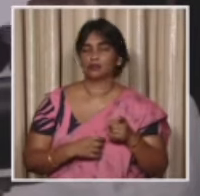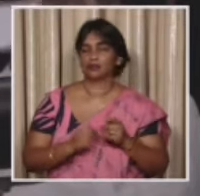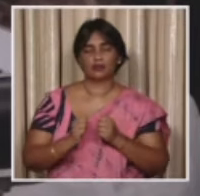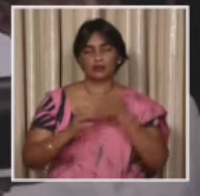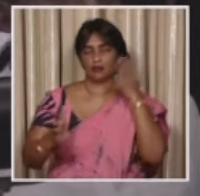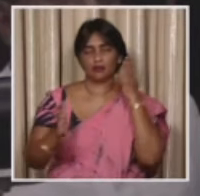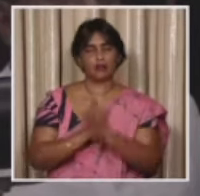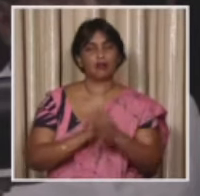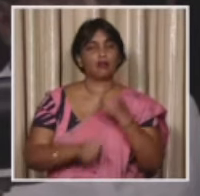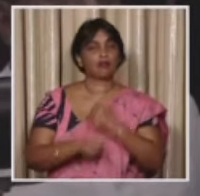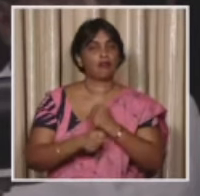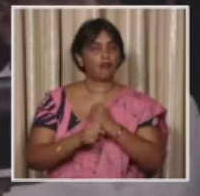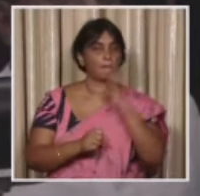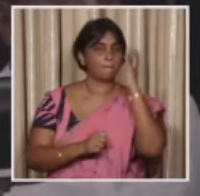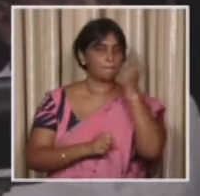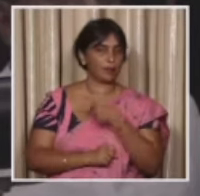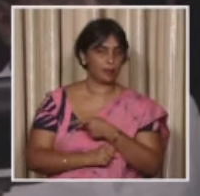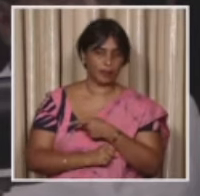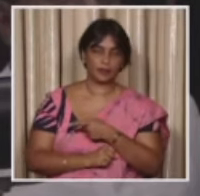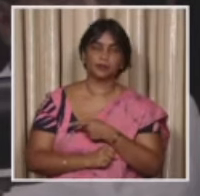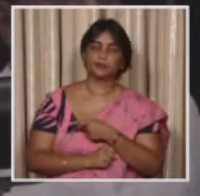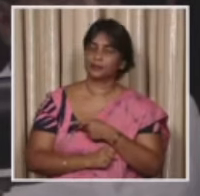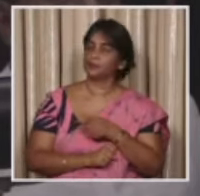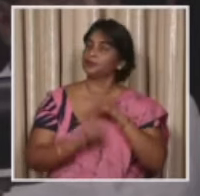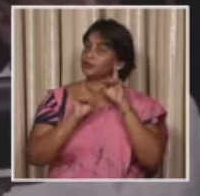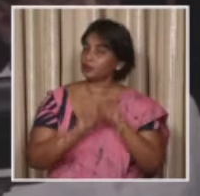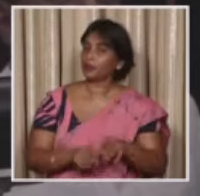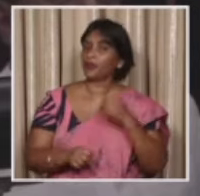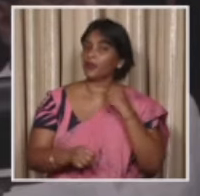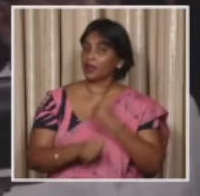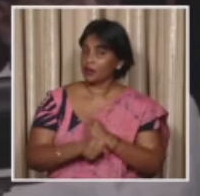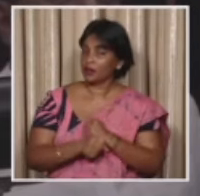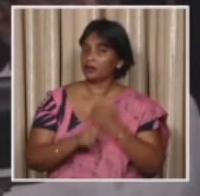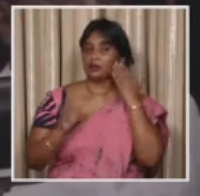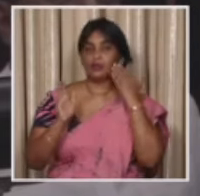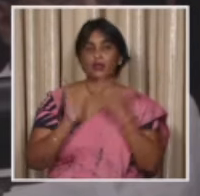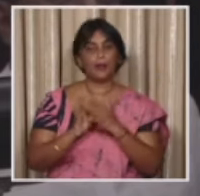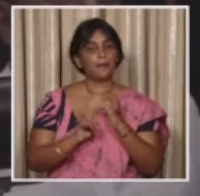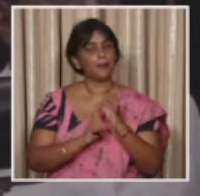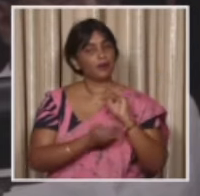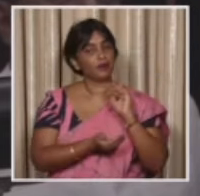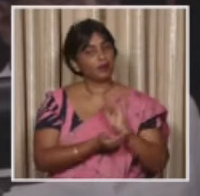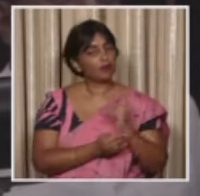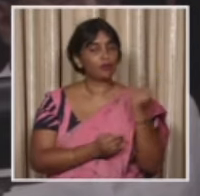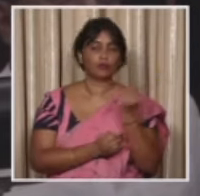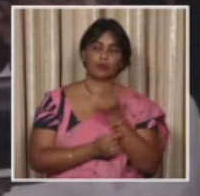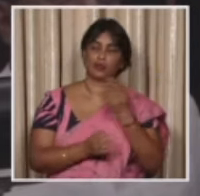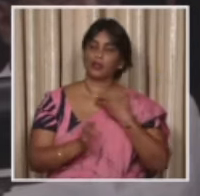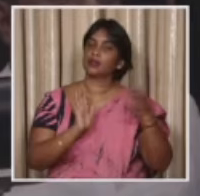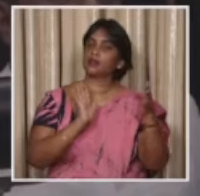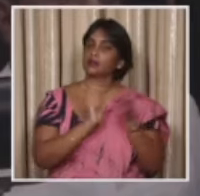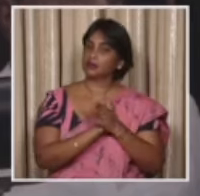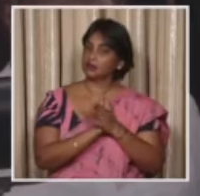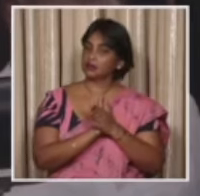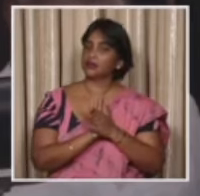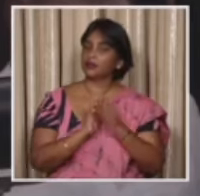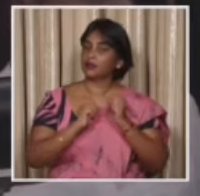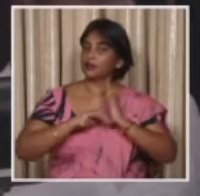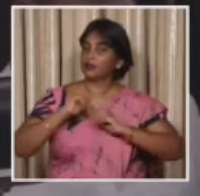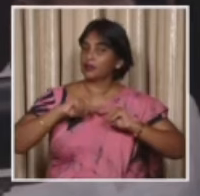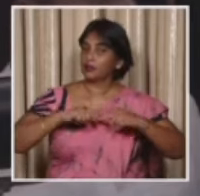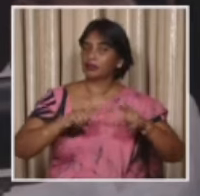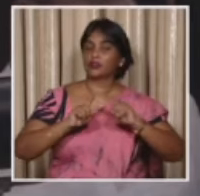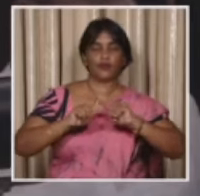අසාර්ථක රාජ්‍යක ප්‍රතිඵලයක් හැටියට දකින්න ඕන අපි. ඒ නිසා රාජ්‍ය අංශය පෞද්ගලික අංශය කියන දෙකොල්ල එකට එකතු වෙලා වැඩ කටයුතු කිරීම